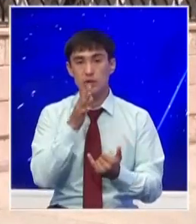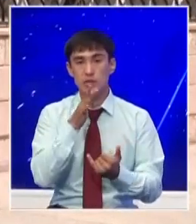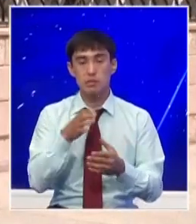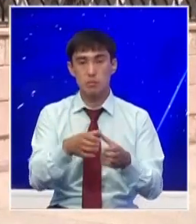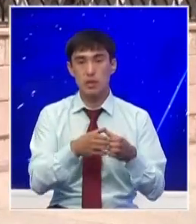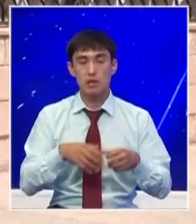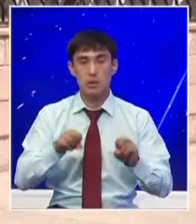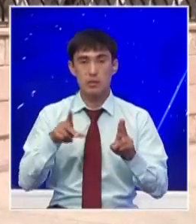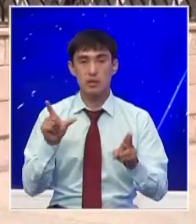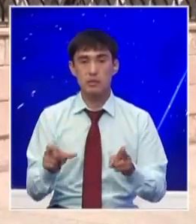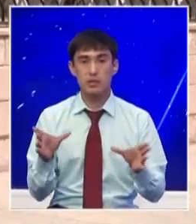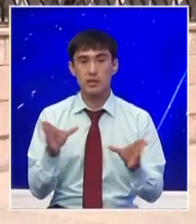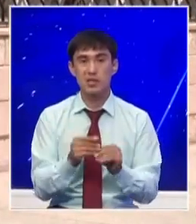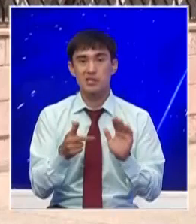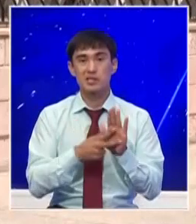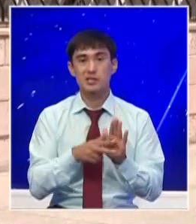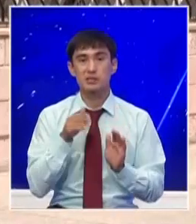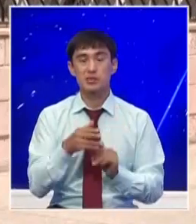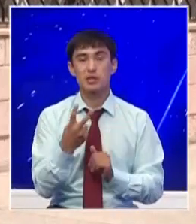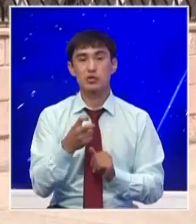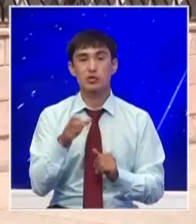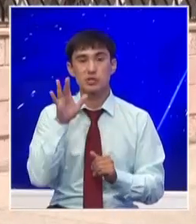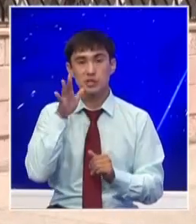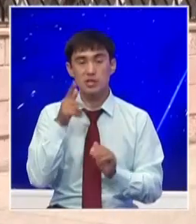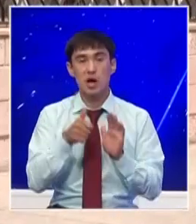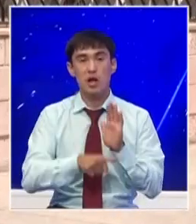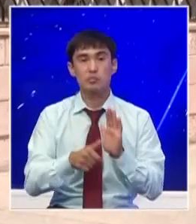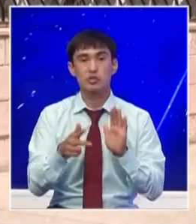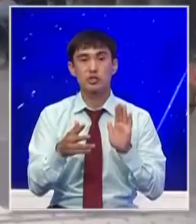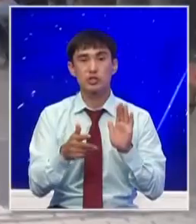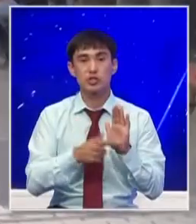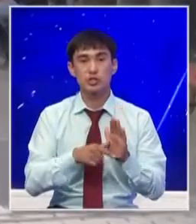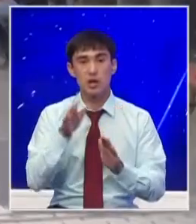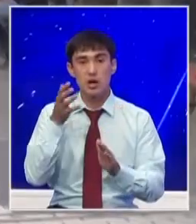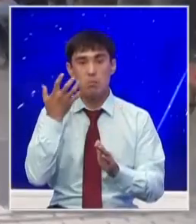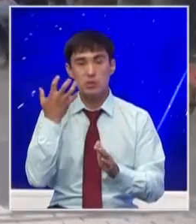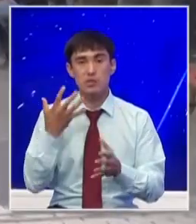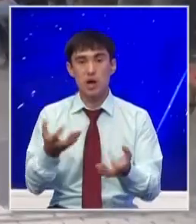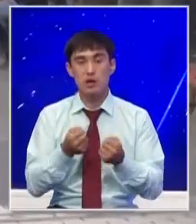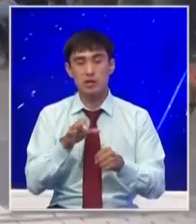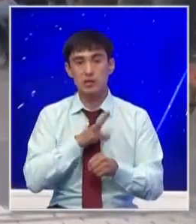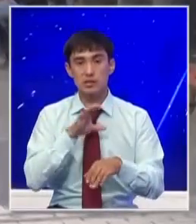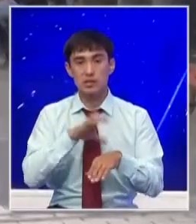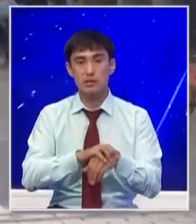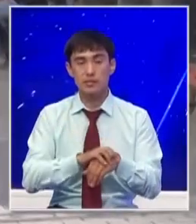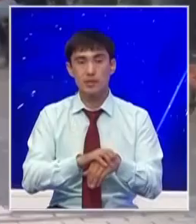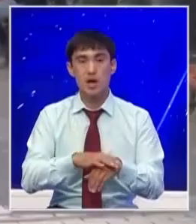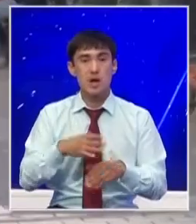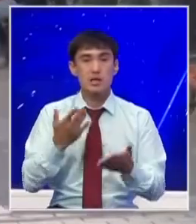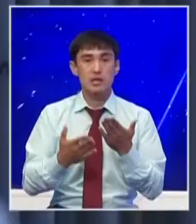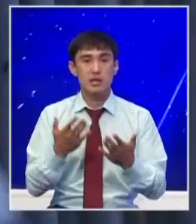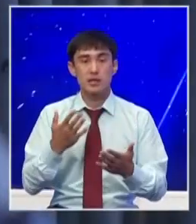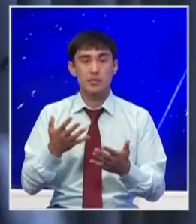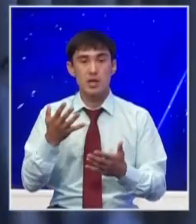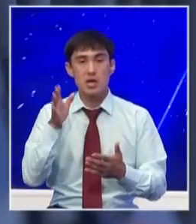бригада мамандарымен 8200-дей ит және 67 мысық ауланды. Ал малдәрігерлердің сөзінше ит қапқан жағдайлардың